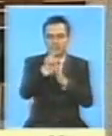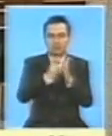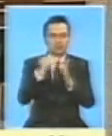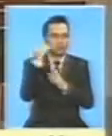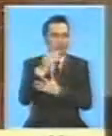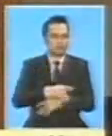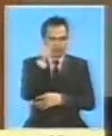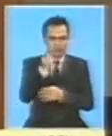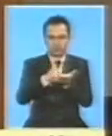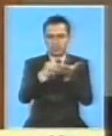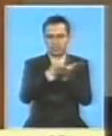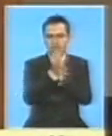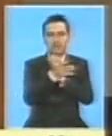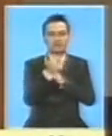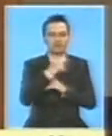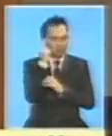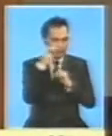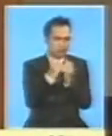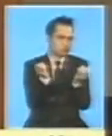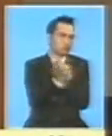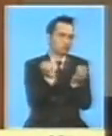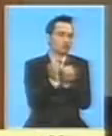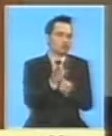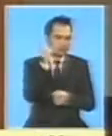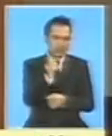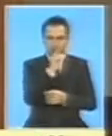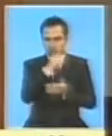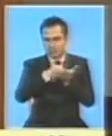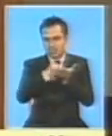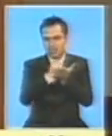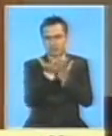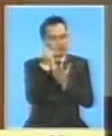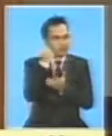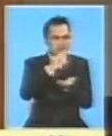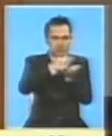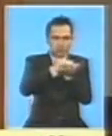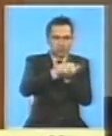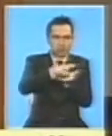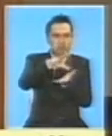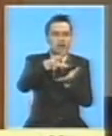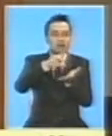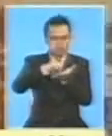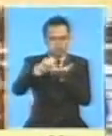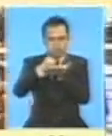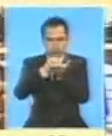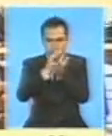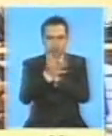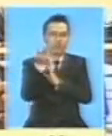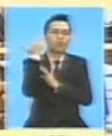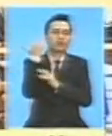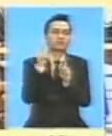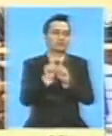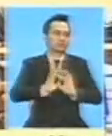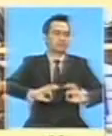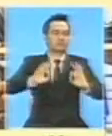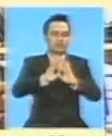ะนั้นต้องแก้ให้ได้พอแก้เข้าไปมันก็วุ่นวายขึ้นหมดทั้งพวงเรื่องอะไรที่ไม่ได้แก้มันหมักหมมอ่ะเมื่อแก้มันต้องวุ่นวายนะครับเมื่อวานก็มีสถ